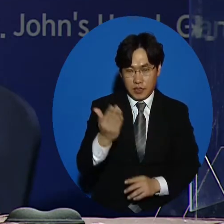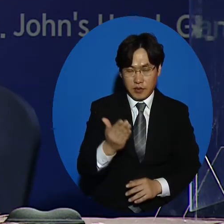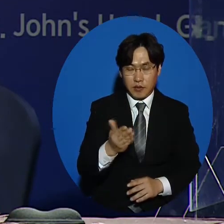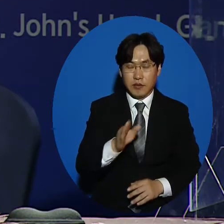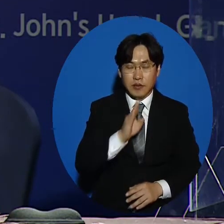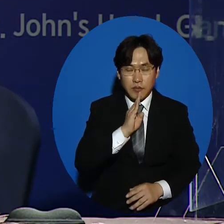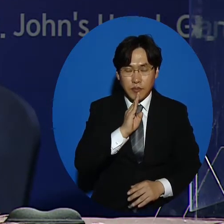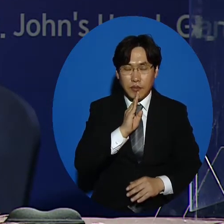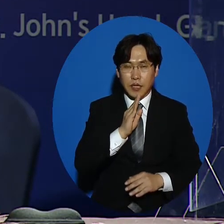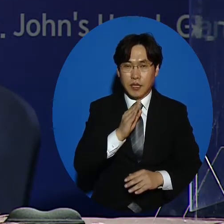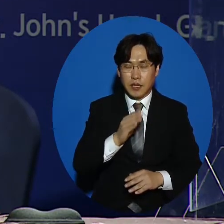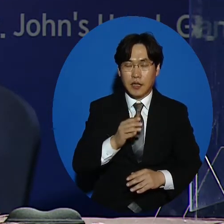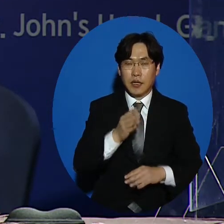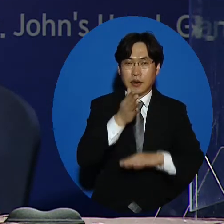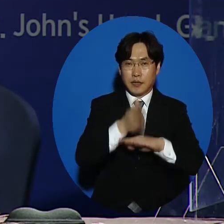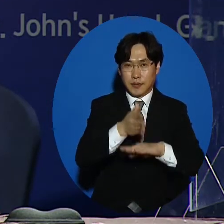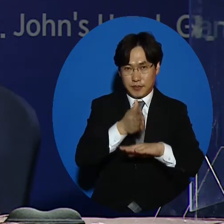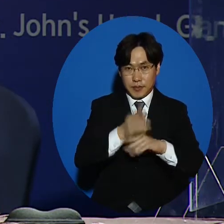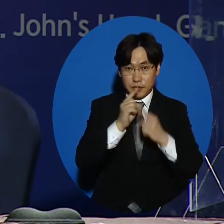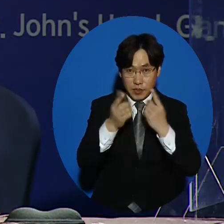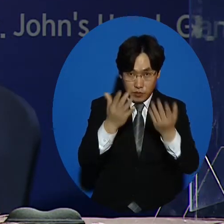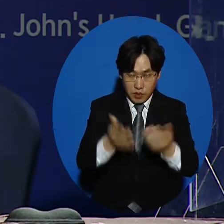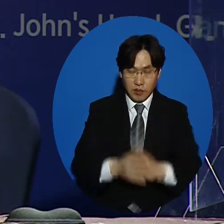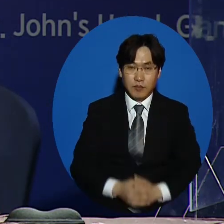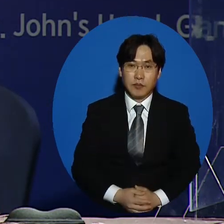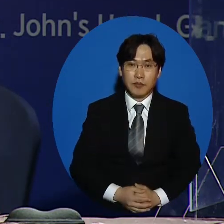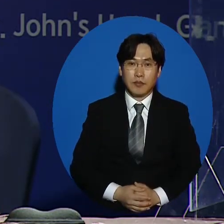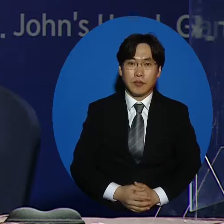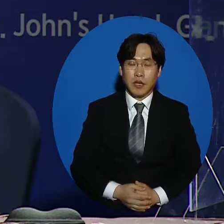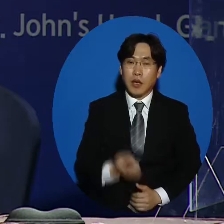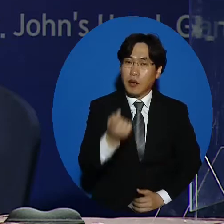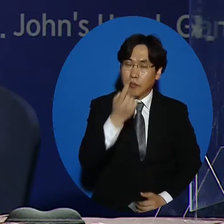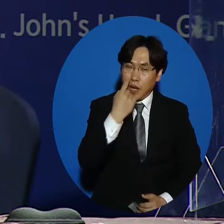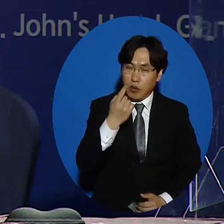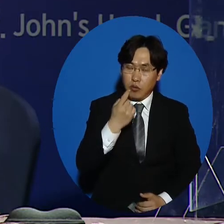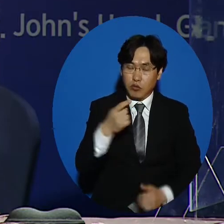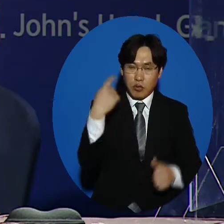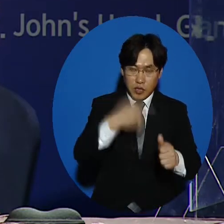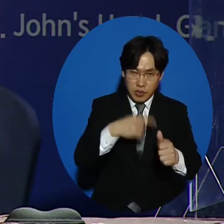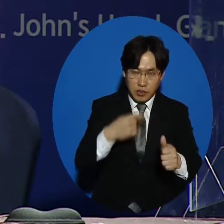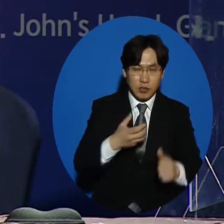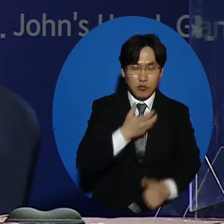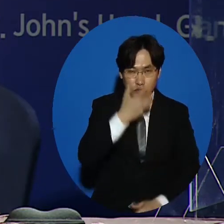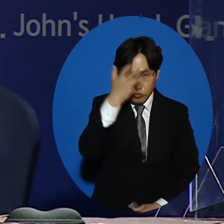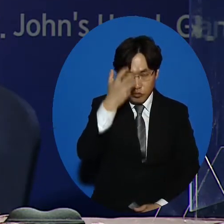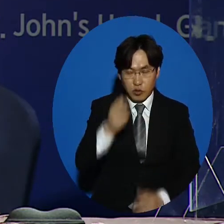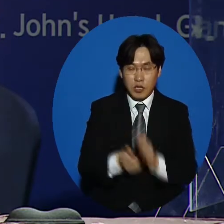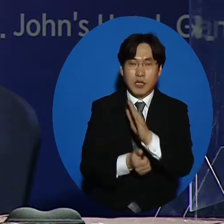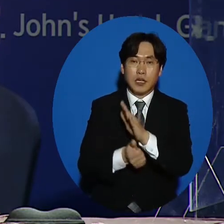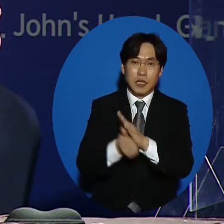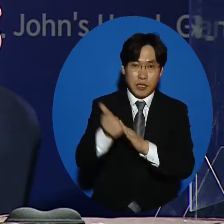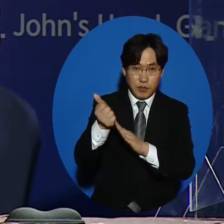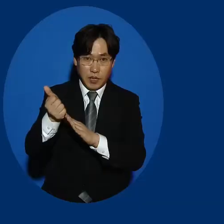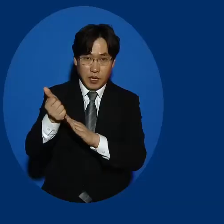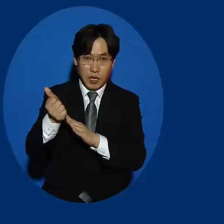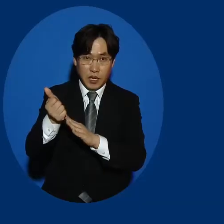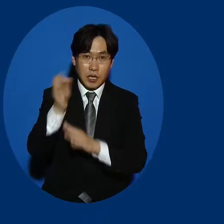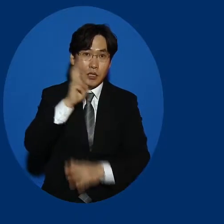생각합니다. 시작에 앞서 배우고 가르치는 것을 꿈꾸고